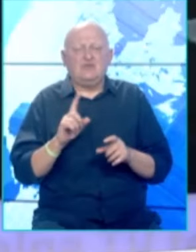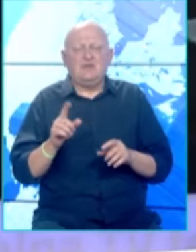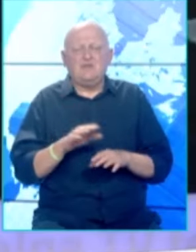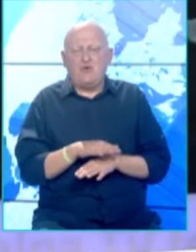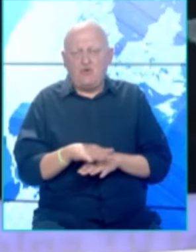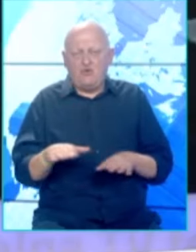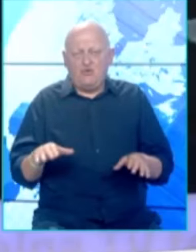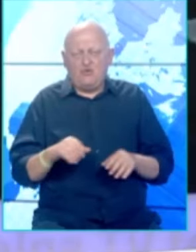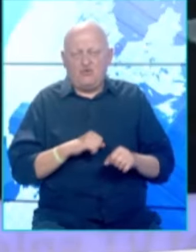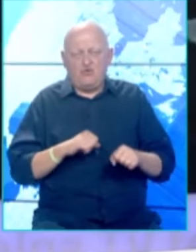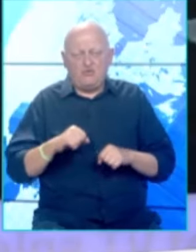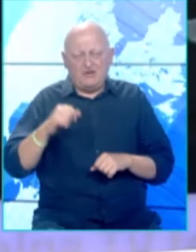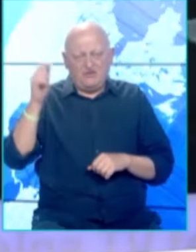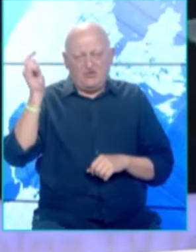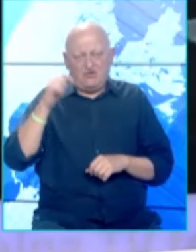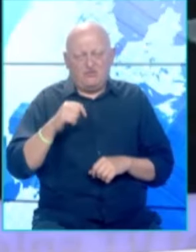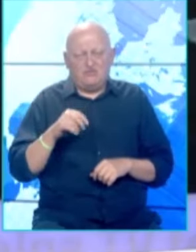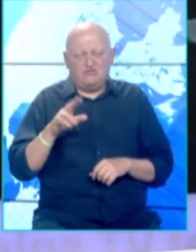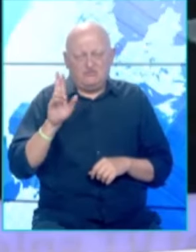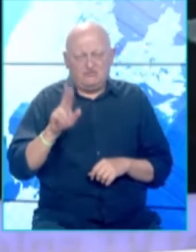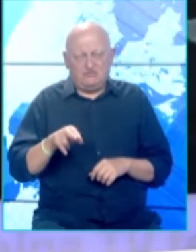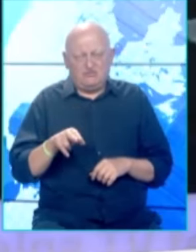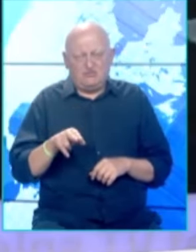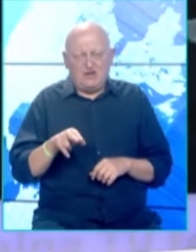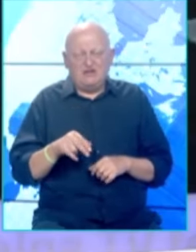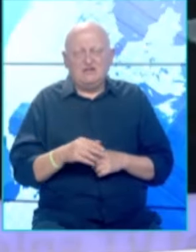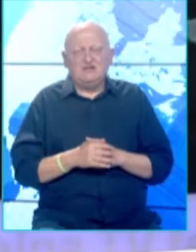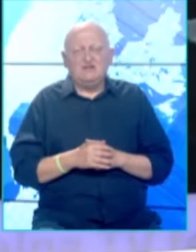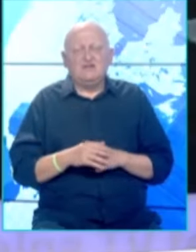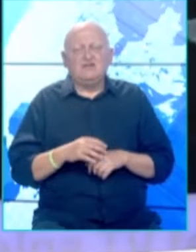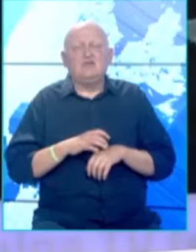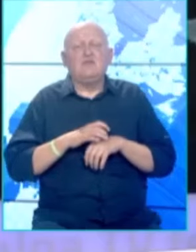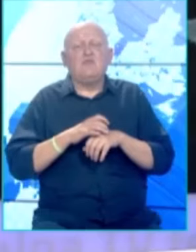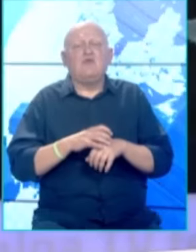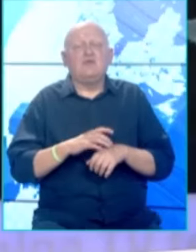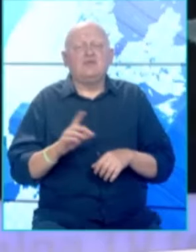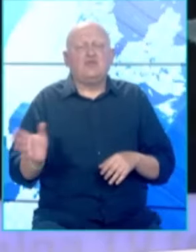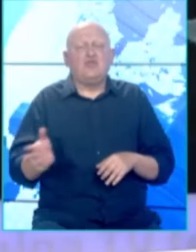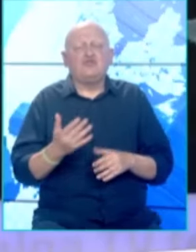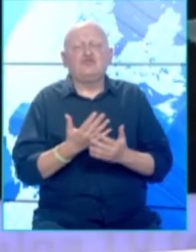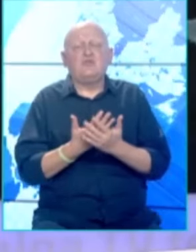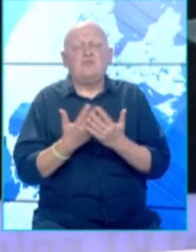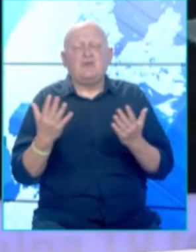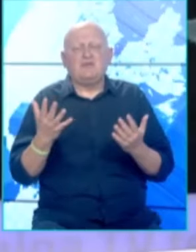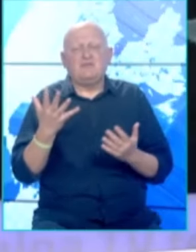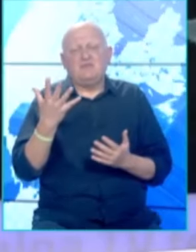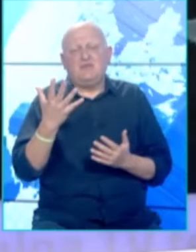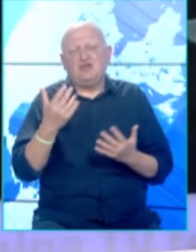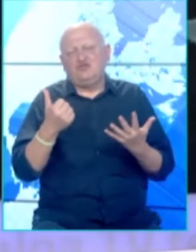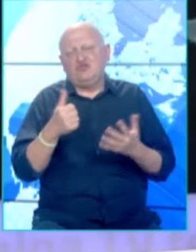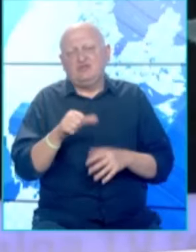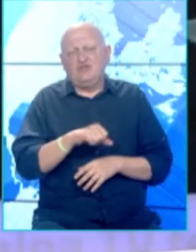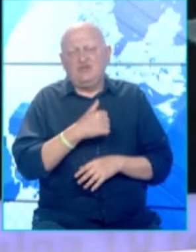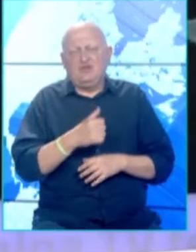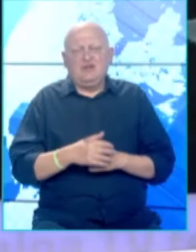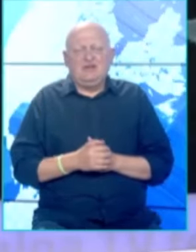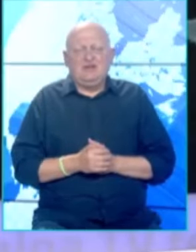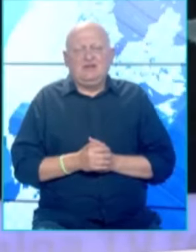uopšte upravnog odbora. Dakle, imate management kome iste kao mandat prije 5-6 godina.